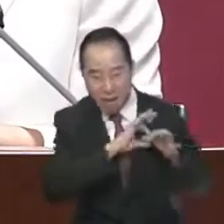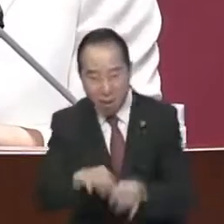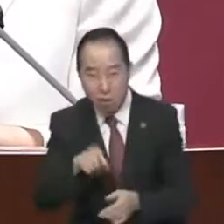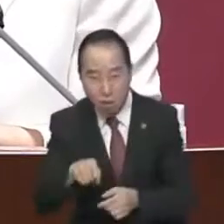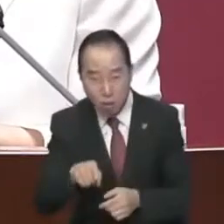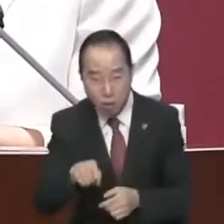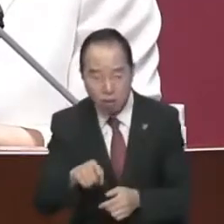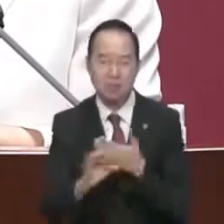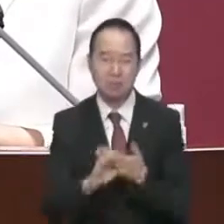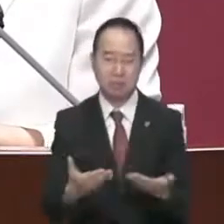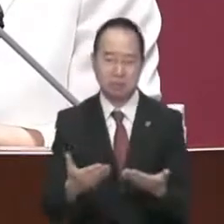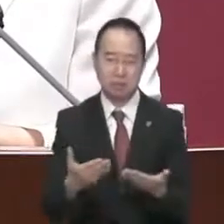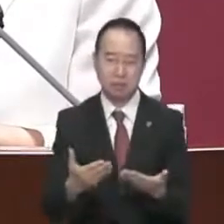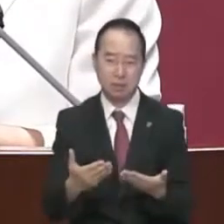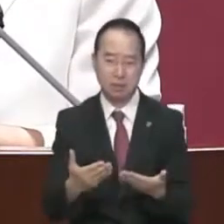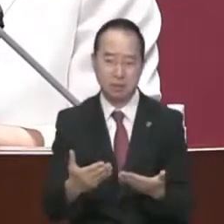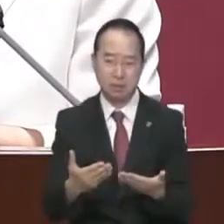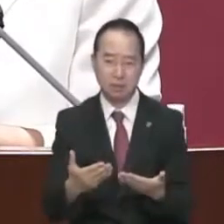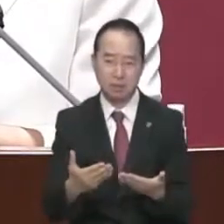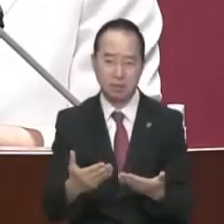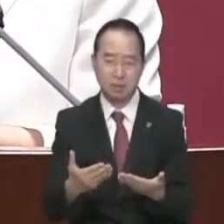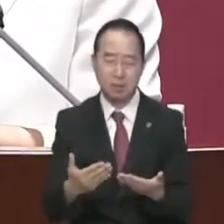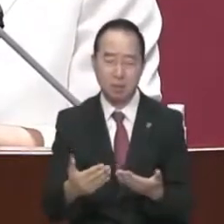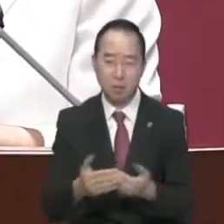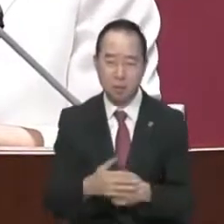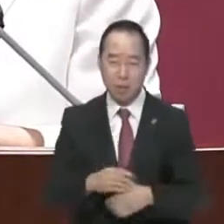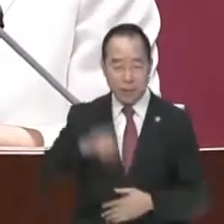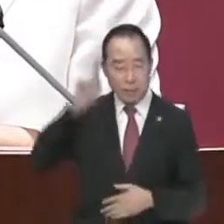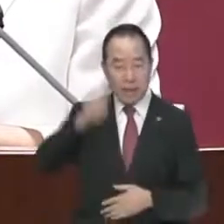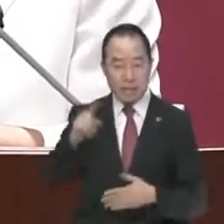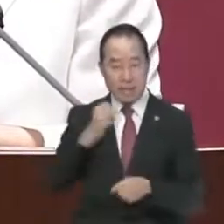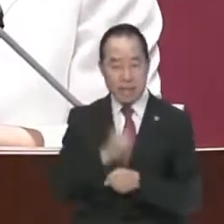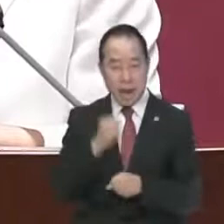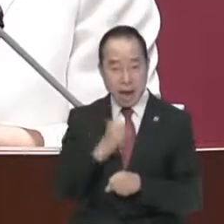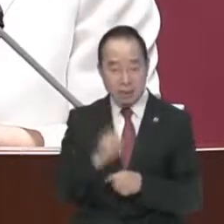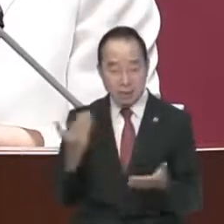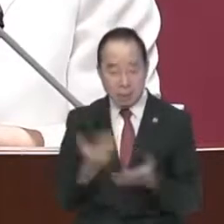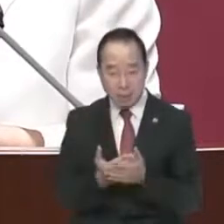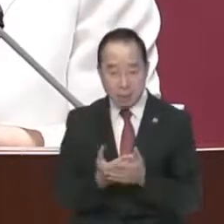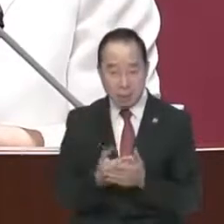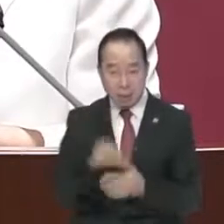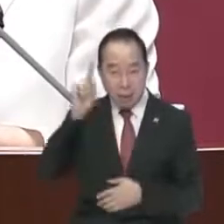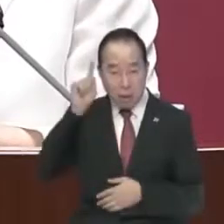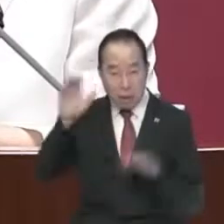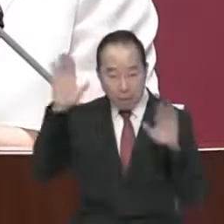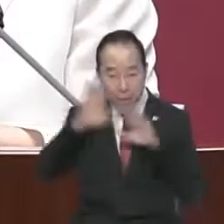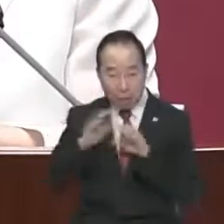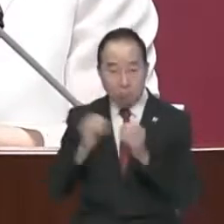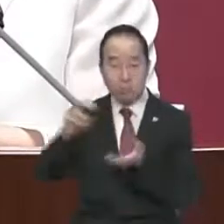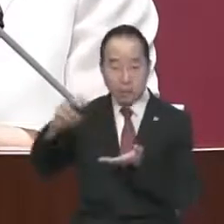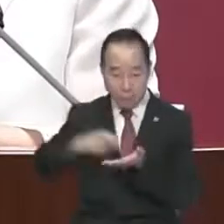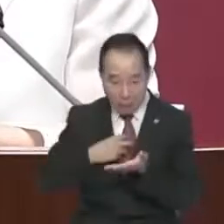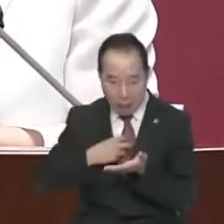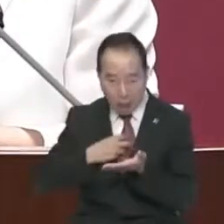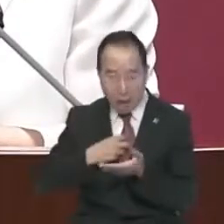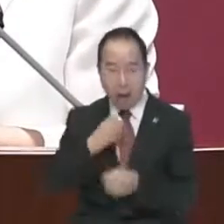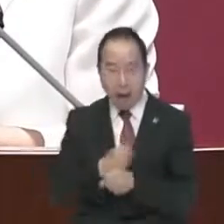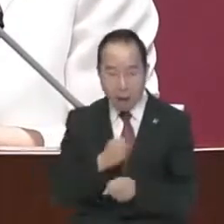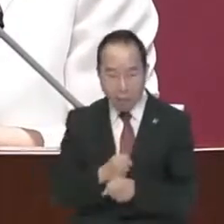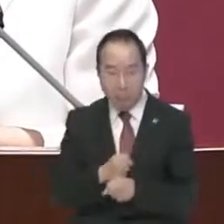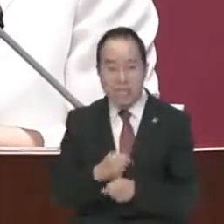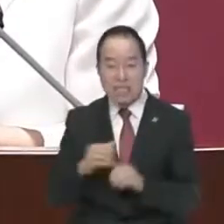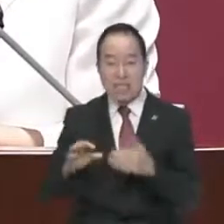전날 5시에 내일 일할지 말지를 네이버 밴드를 통해서 공지를 받고요. 계약 일용직임에도 불구하고 22개월 쪼개기 계약자. 사실은 일용직이